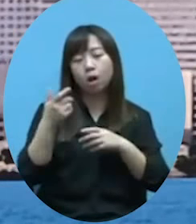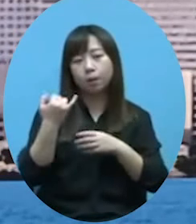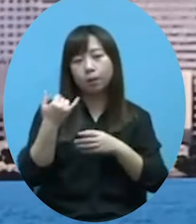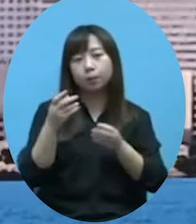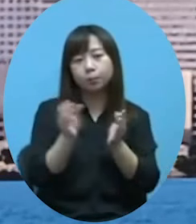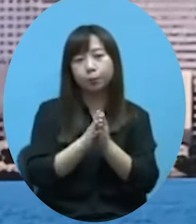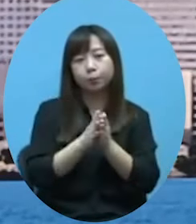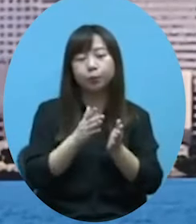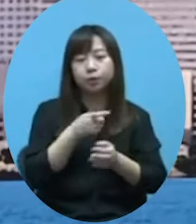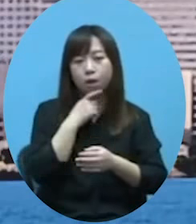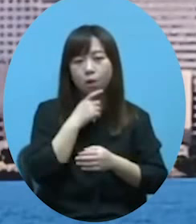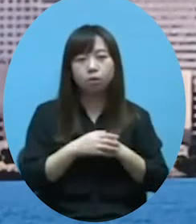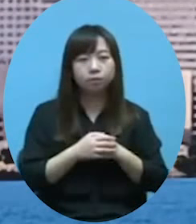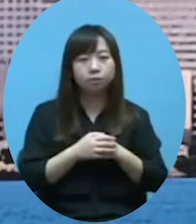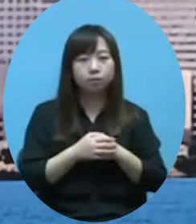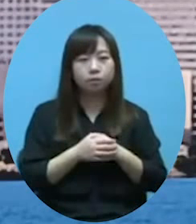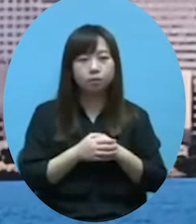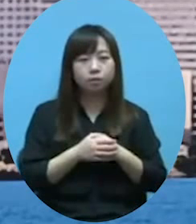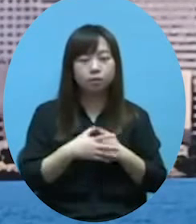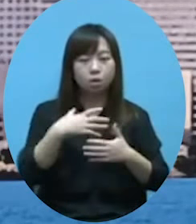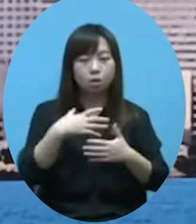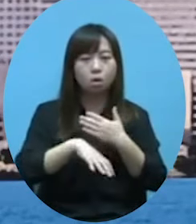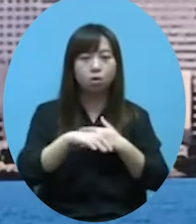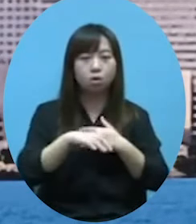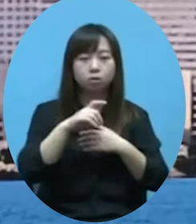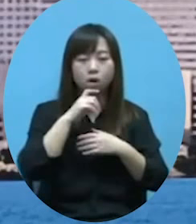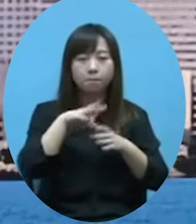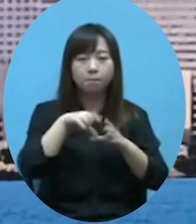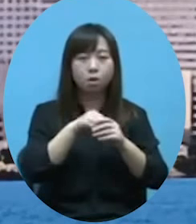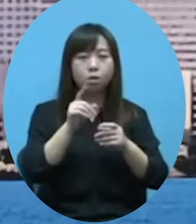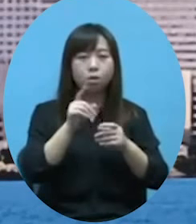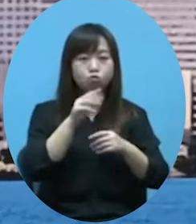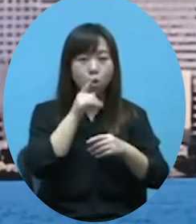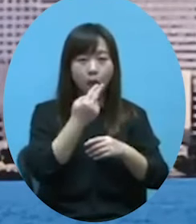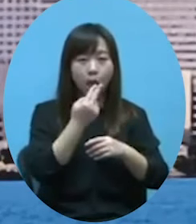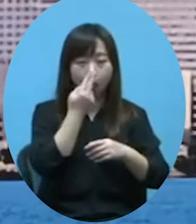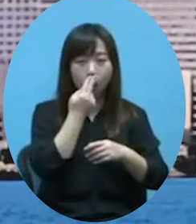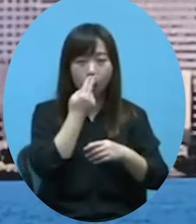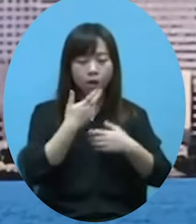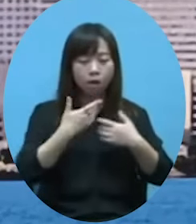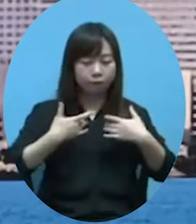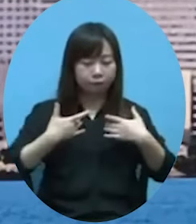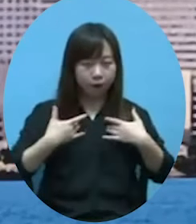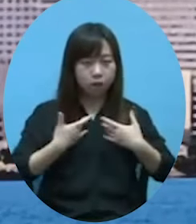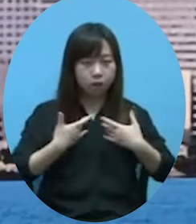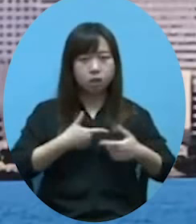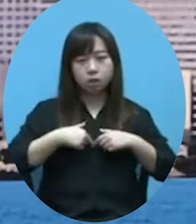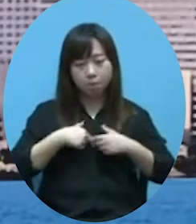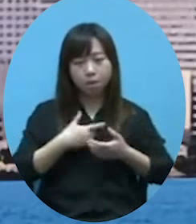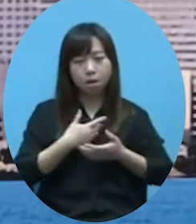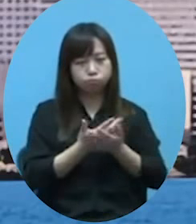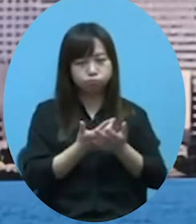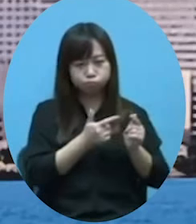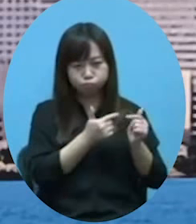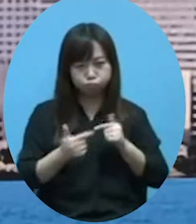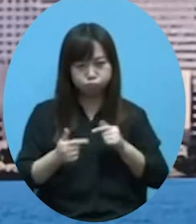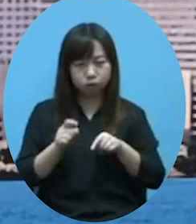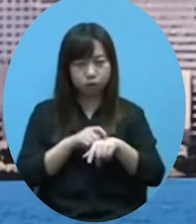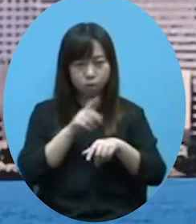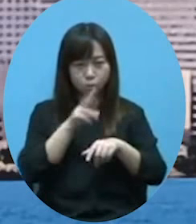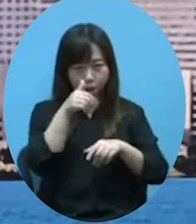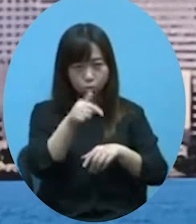如果當它的定義其中一個呢就是如果在它的器官裡面就是連續一段時間是找到某一個病